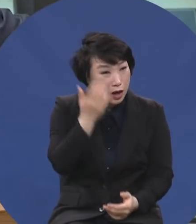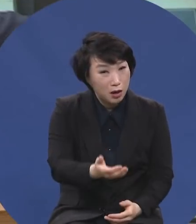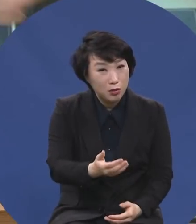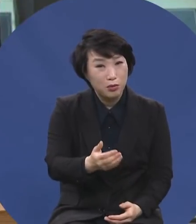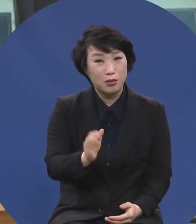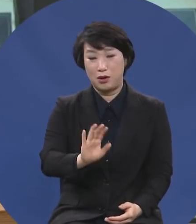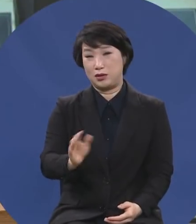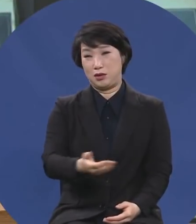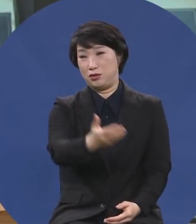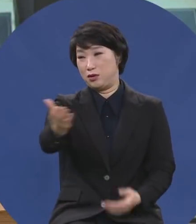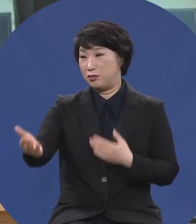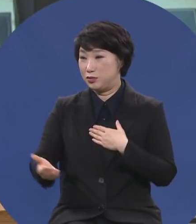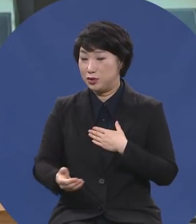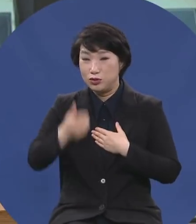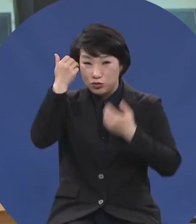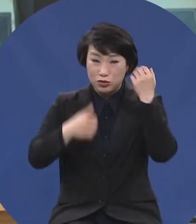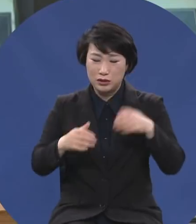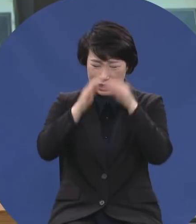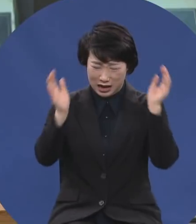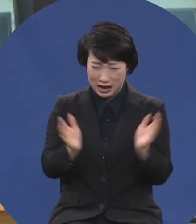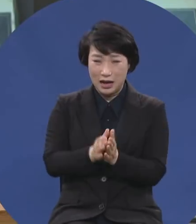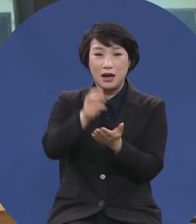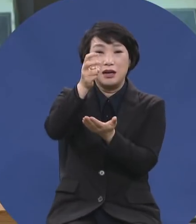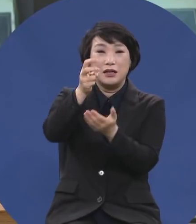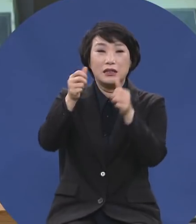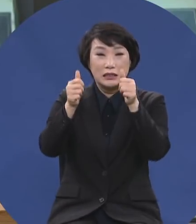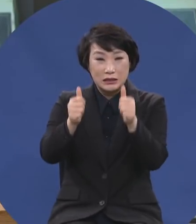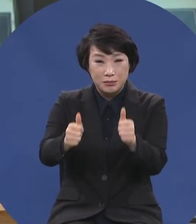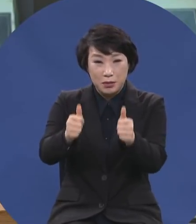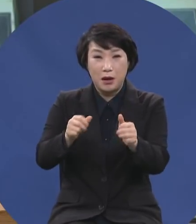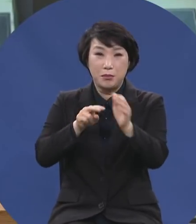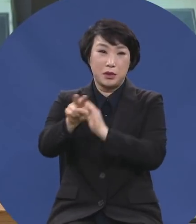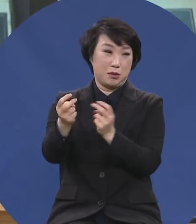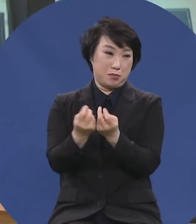어느 누구든지 심판을 피할 수가 없으니.